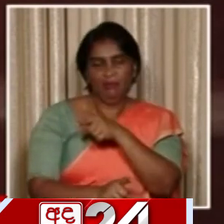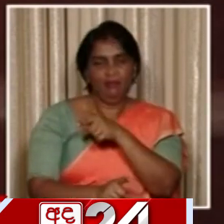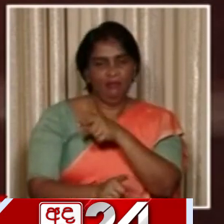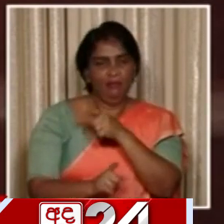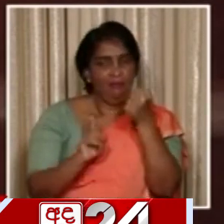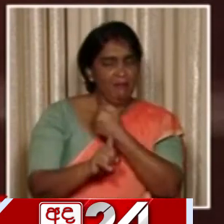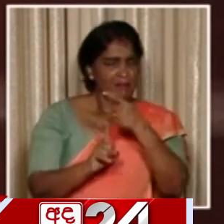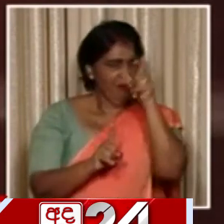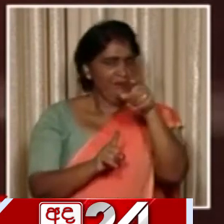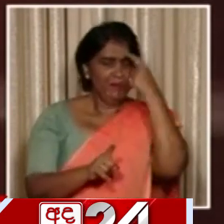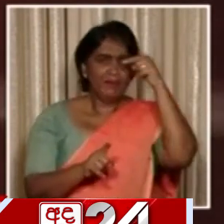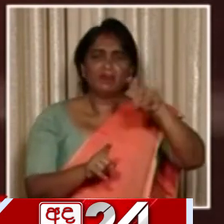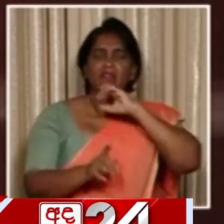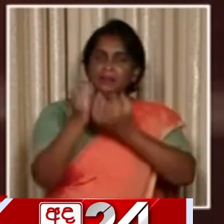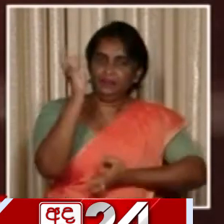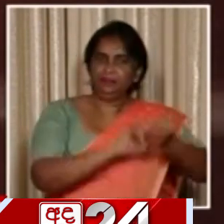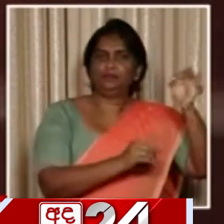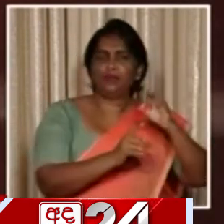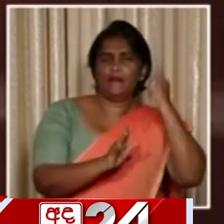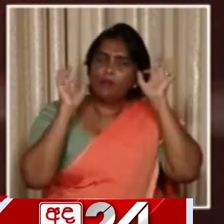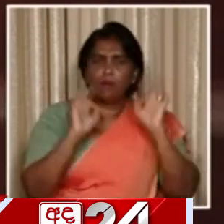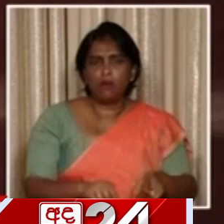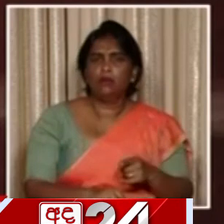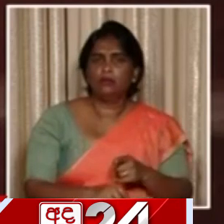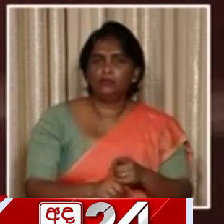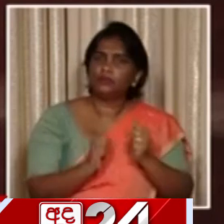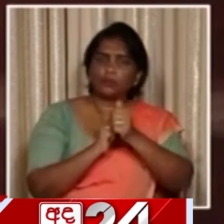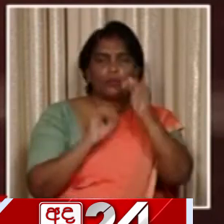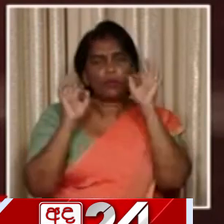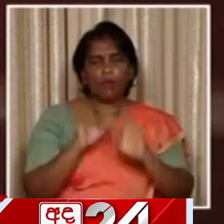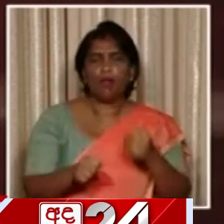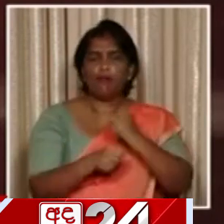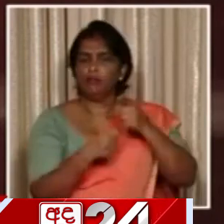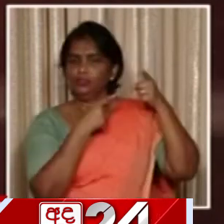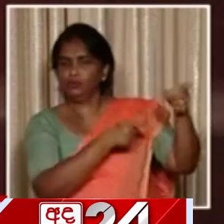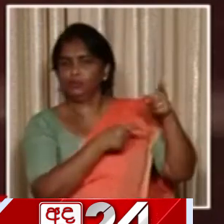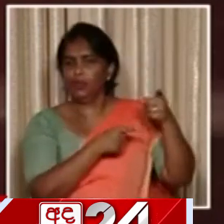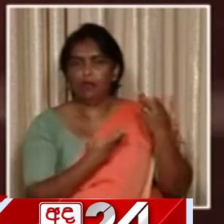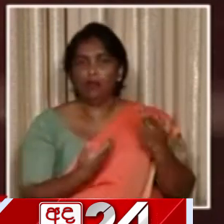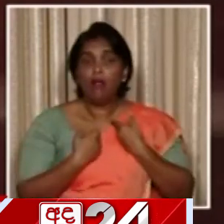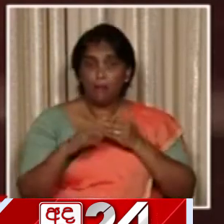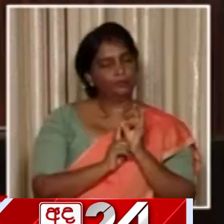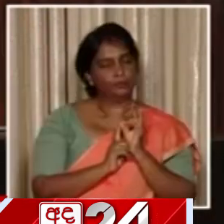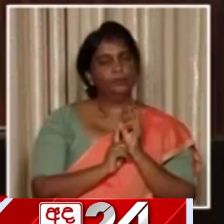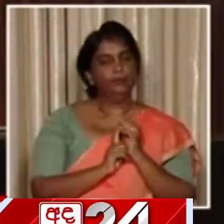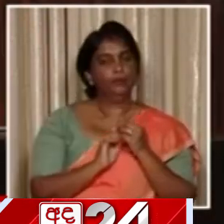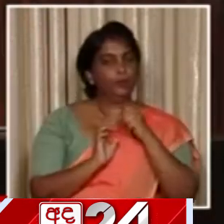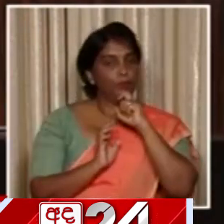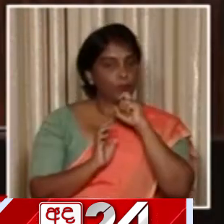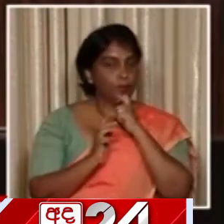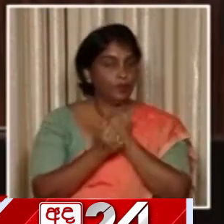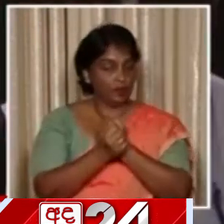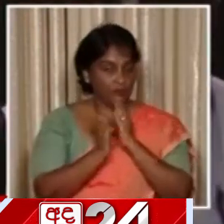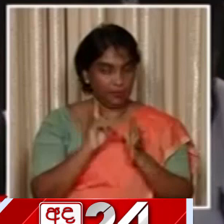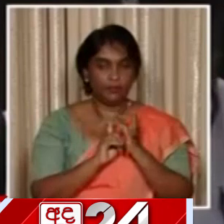ඕනනේ එහෙනම් එයාට විරුද්ධව දාන්නක උසාවියට අපහාස කිරීමේ චෝදනාව ඒක නොකර තමුන්නන්සලා මේ ආණ්ඩුවට දාන්නේ මොකද අපි පාලනය කරනවාද අධිකරණය You can't take